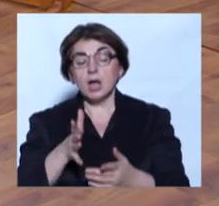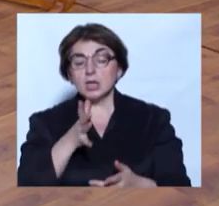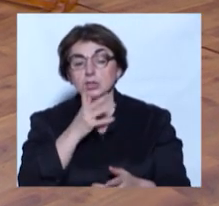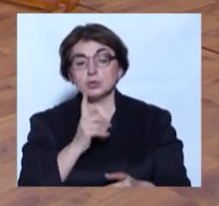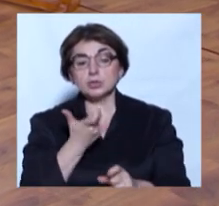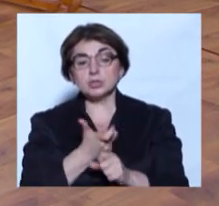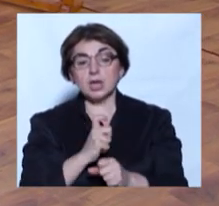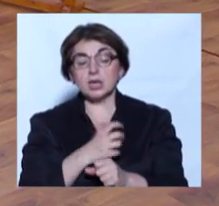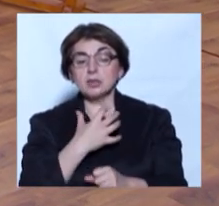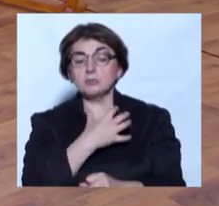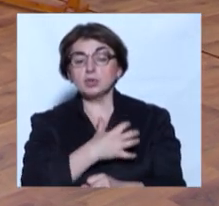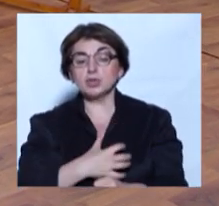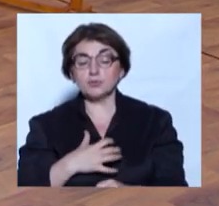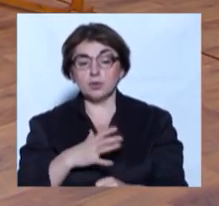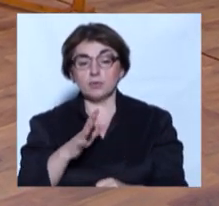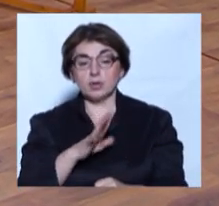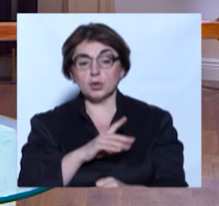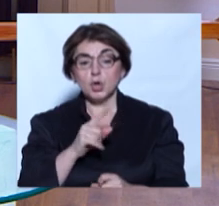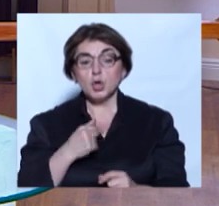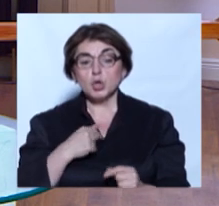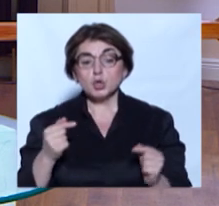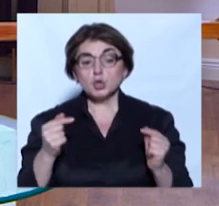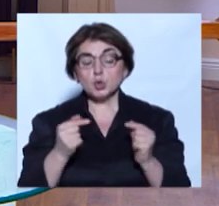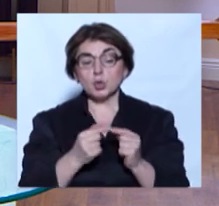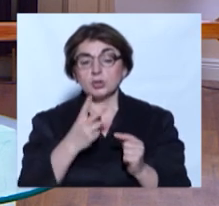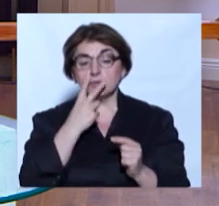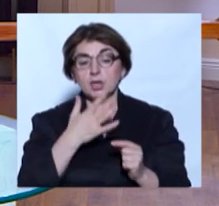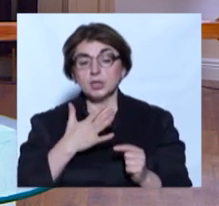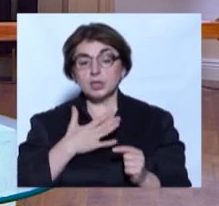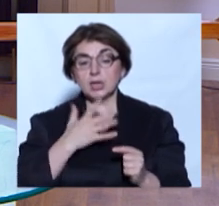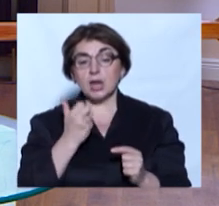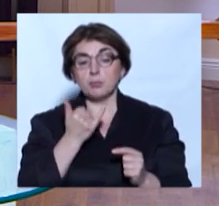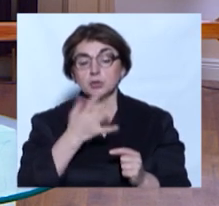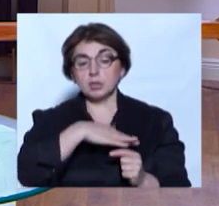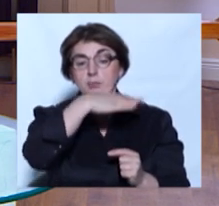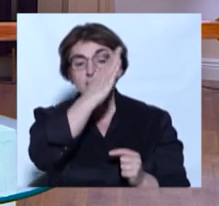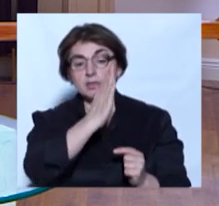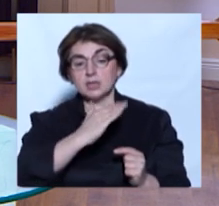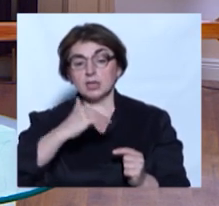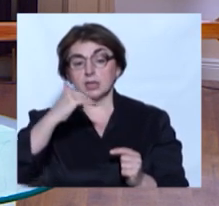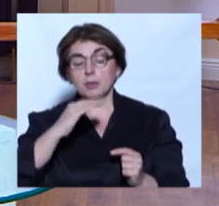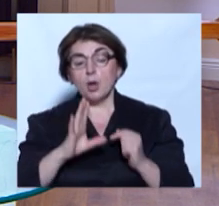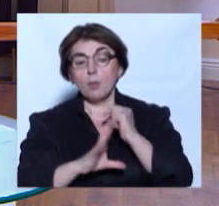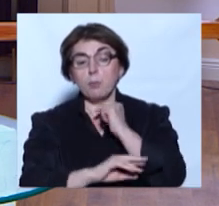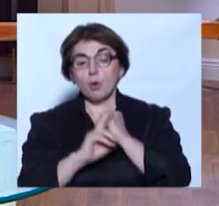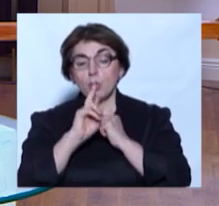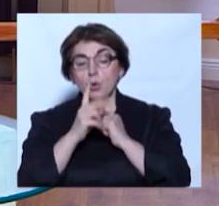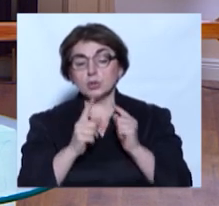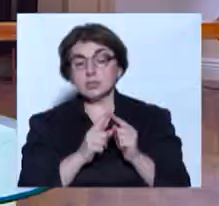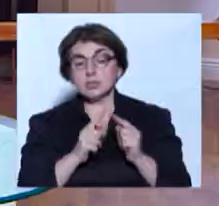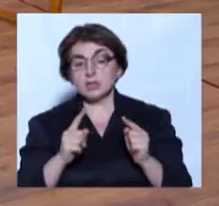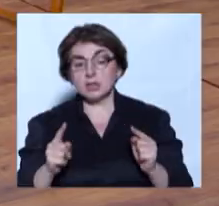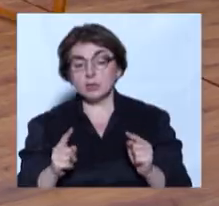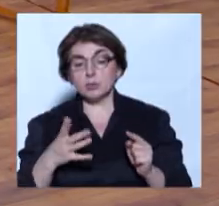ალბათ ძალიან მნიშვნელოვანი იქნება ჩვენ სწორედ შევხედოთ რამდენიმე დიაგრამას. ბოლო ორი წლის განმავლობაში